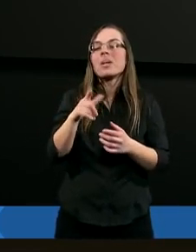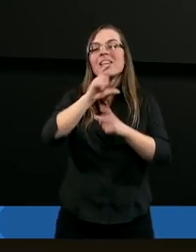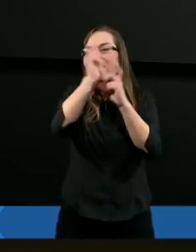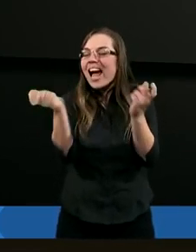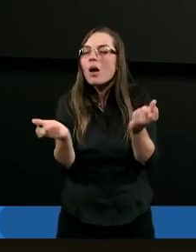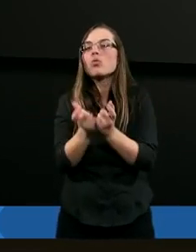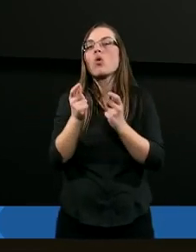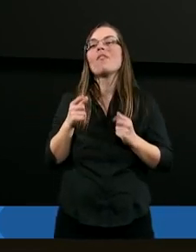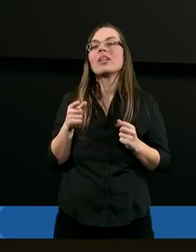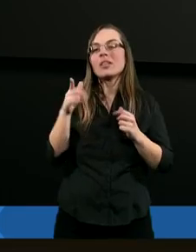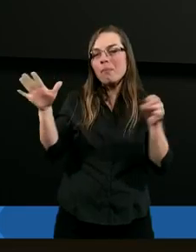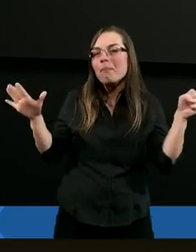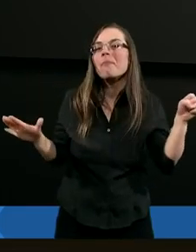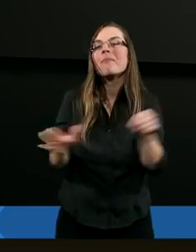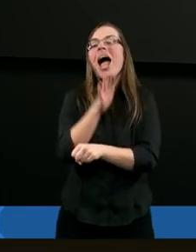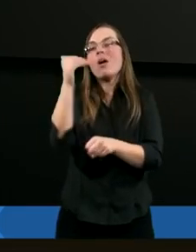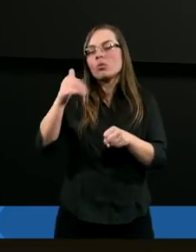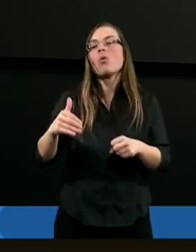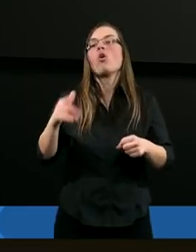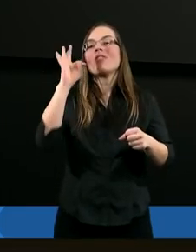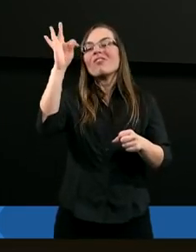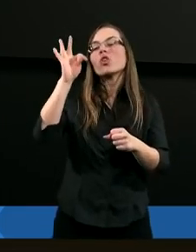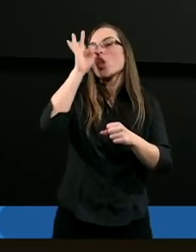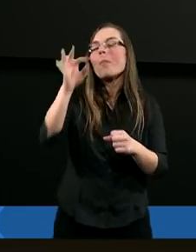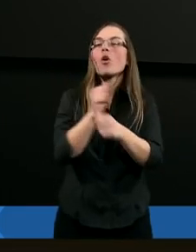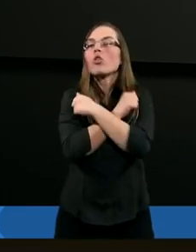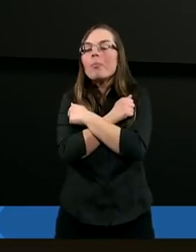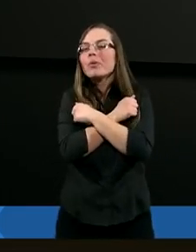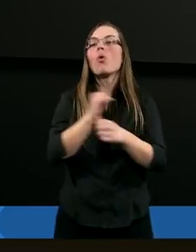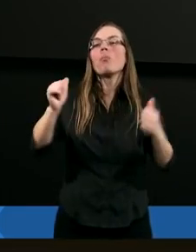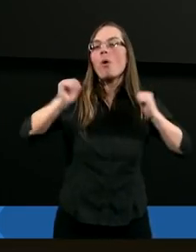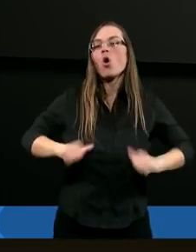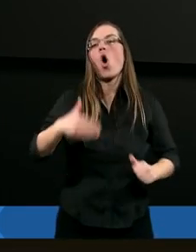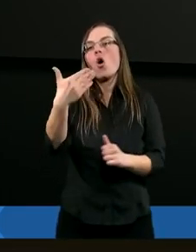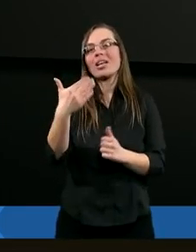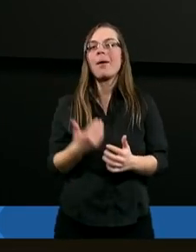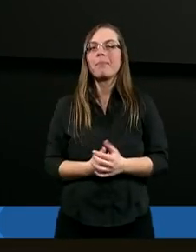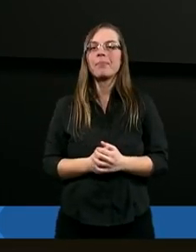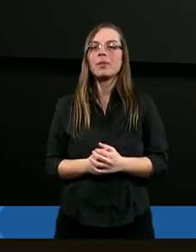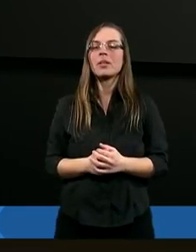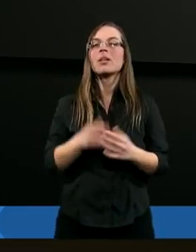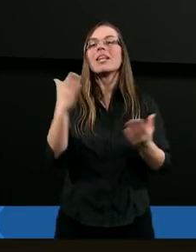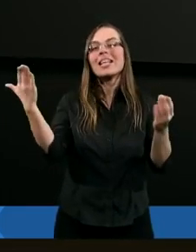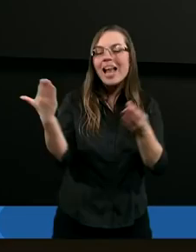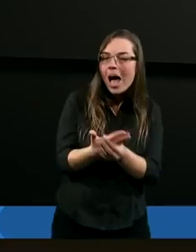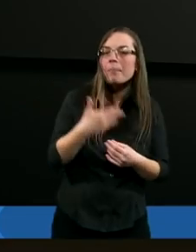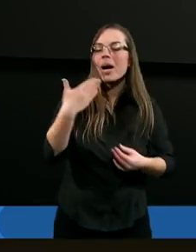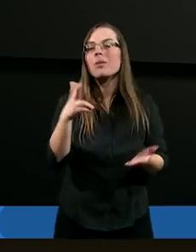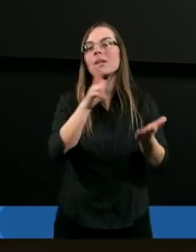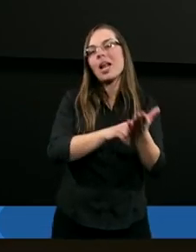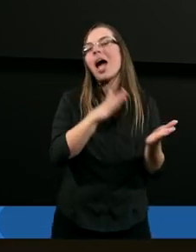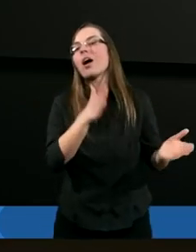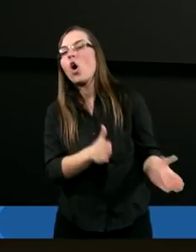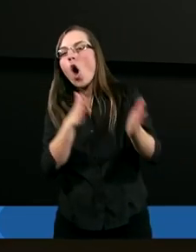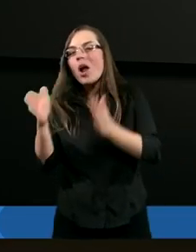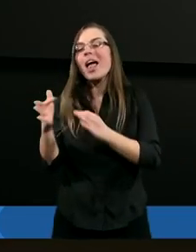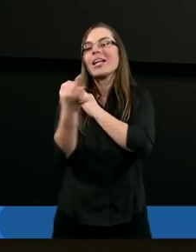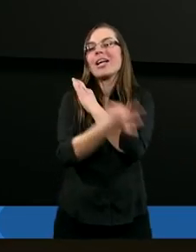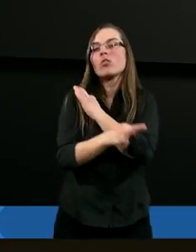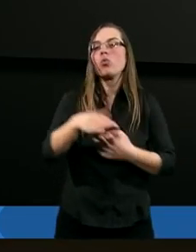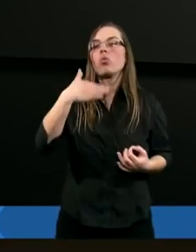nas całkowicie wypełnić swoją dobrocią, miłością, pokojem. Zapraszam na